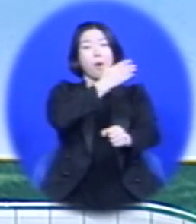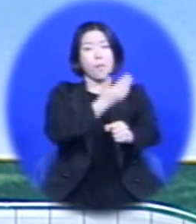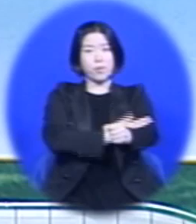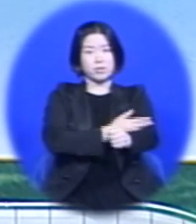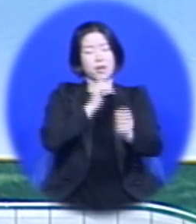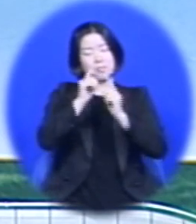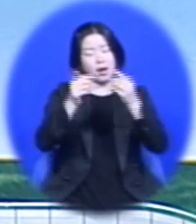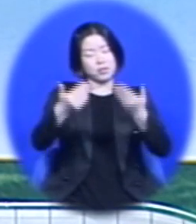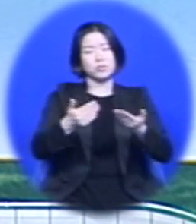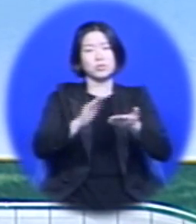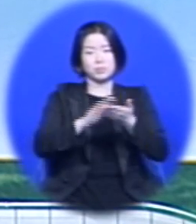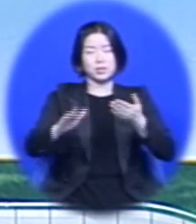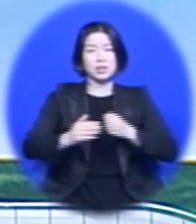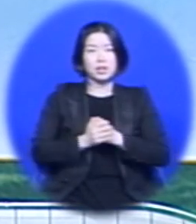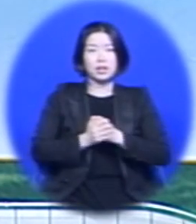말하는 것입니다.